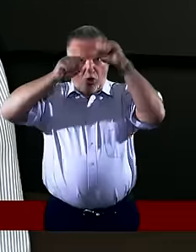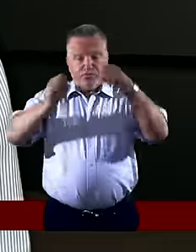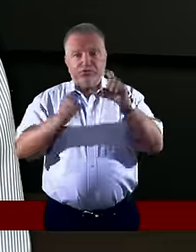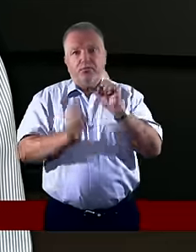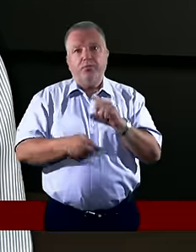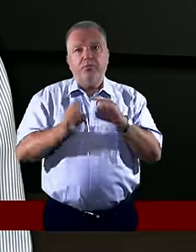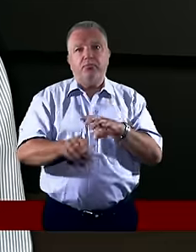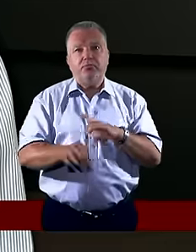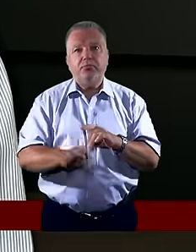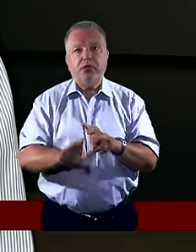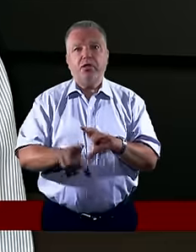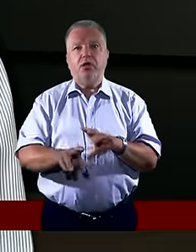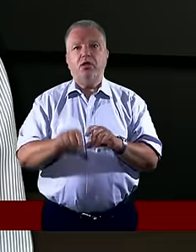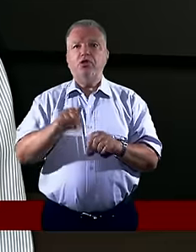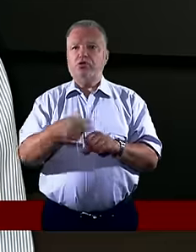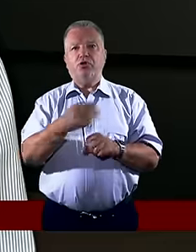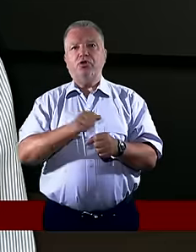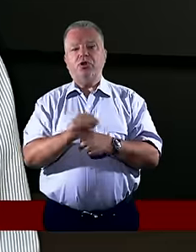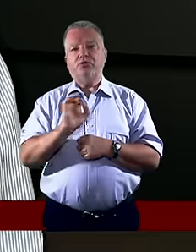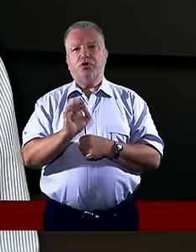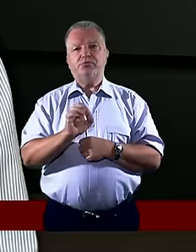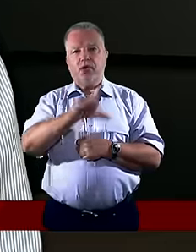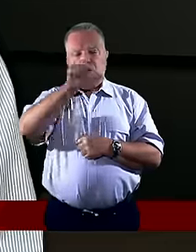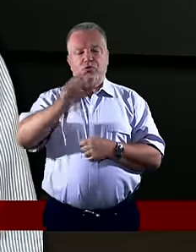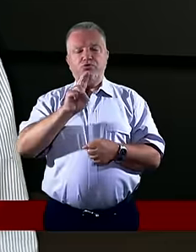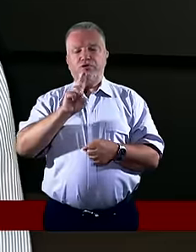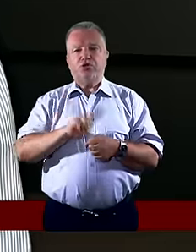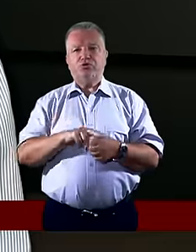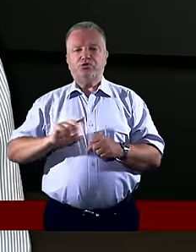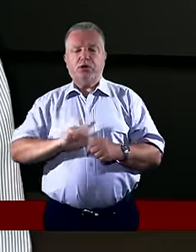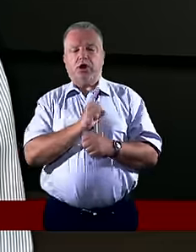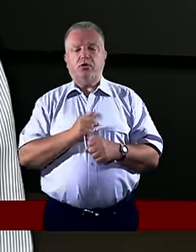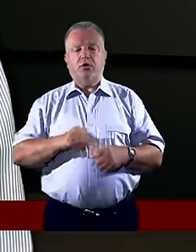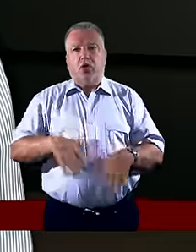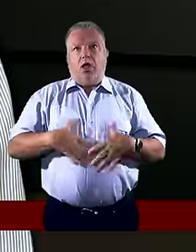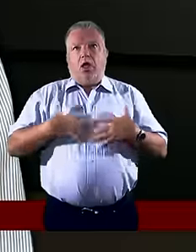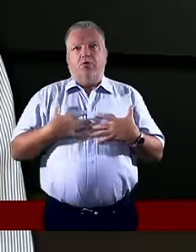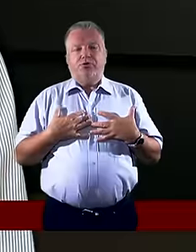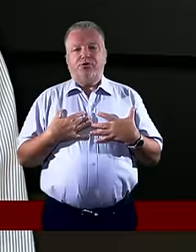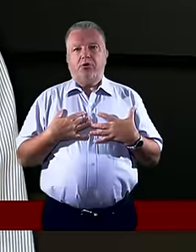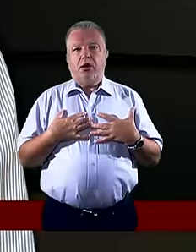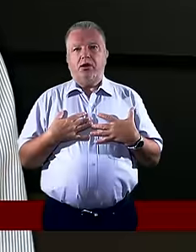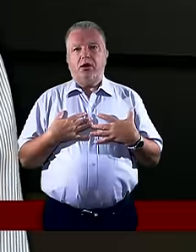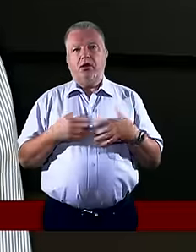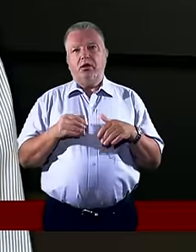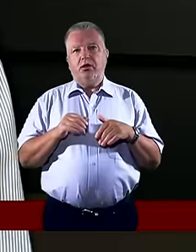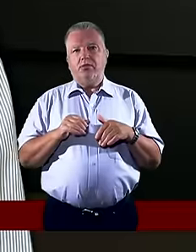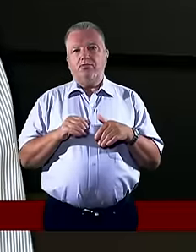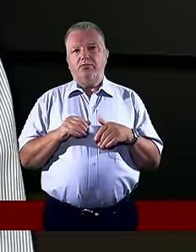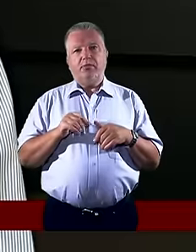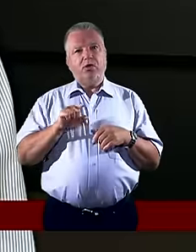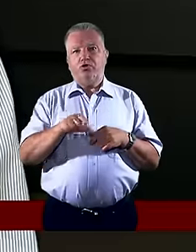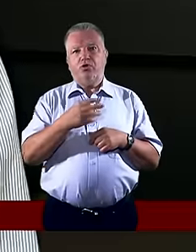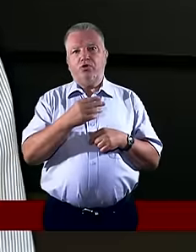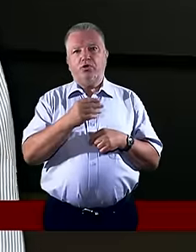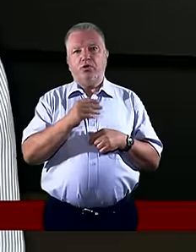zaleta. Ludźmi, którzy reagują w sposób emocjonalny, szybki, taki bezpodstawny, no może trzeba się nawet o nich trochę martwić,